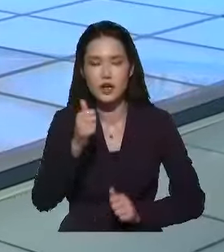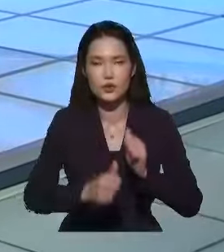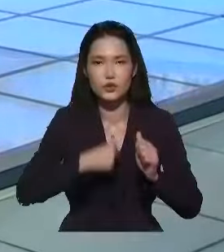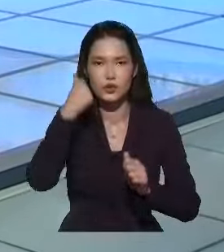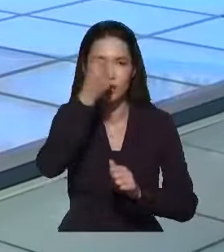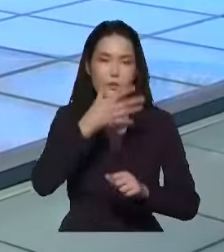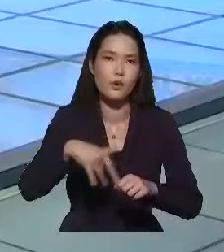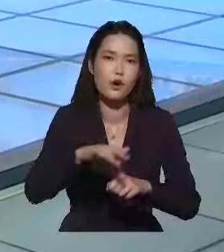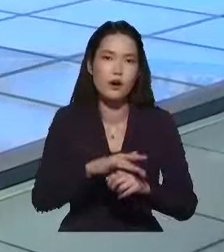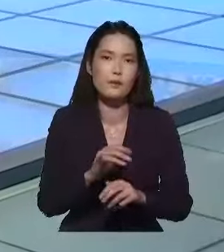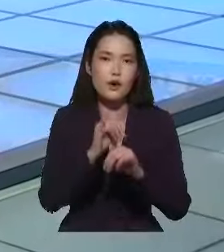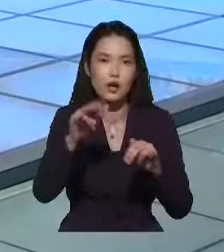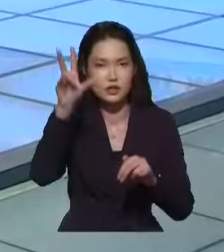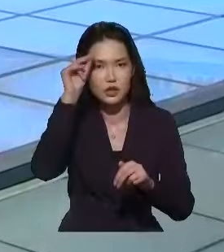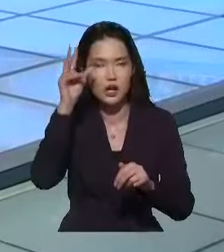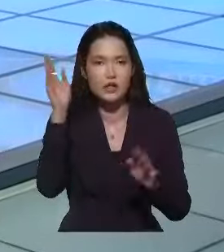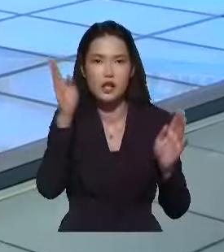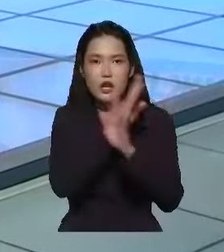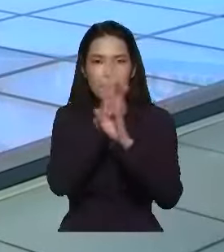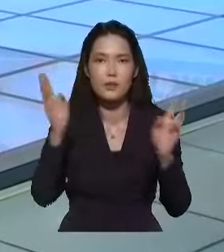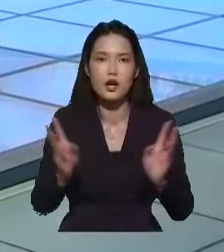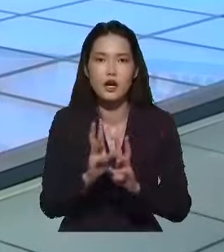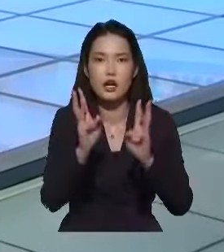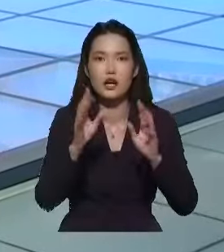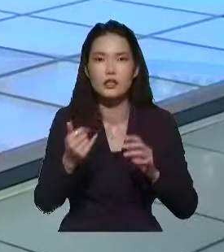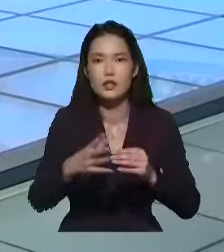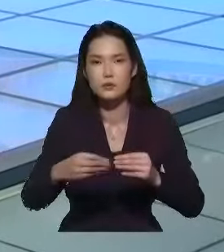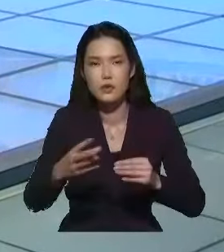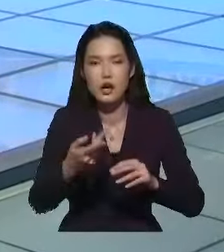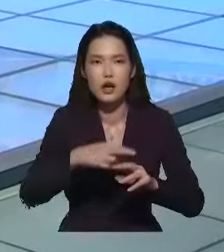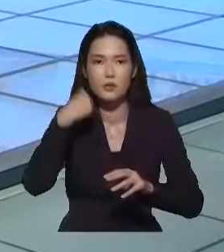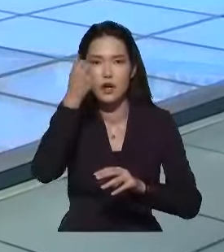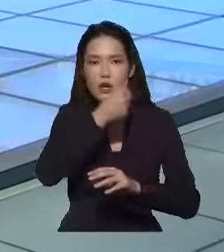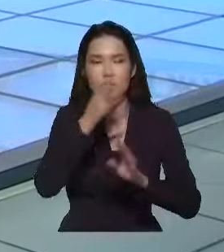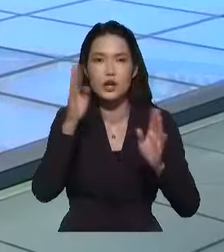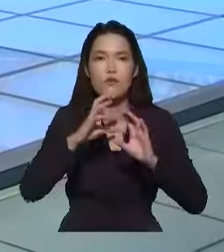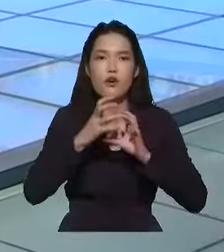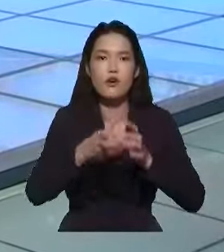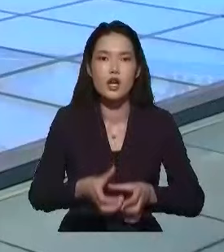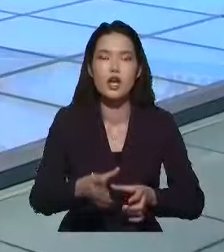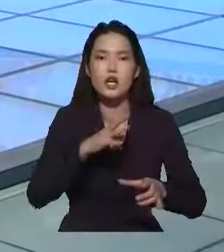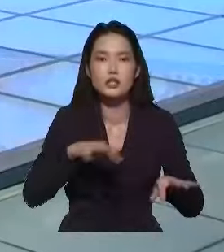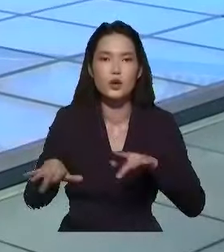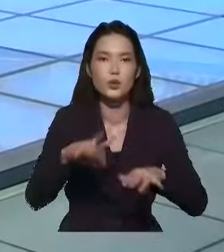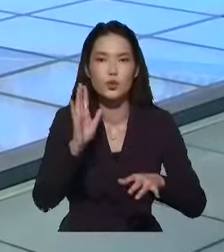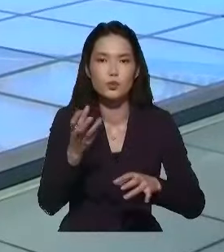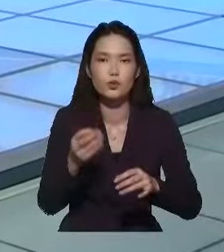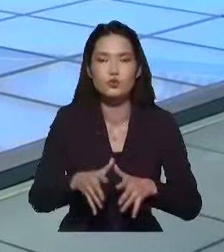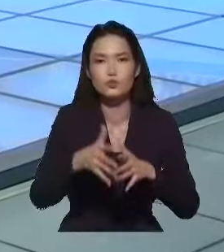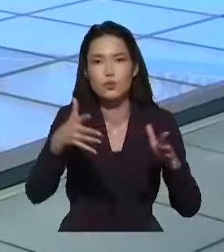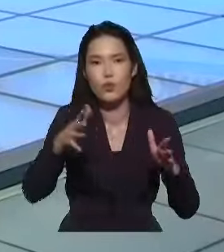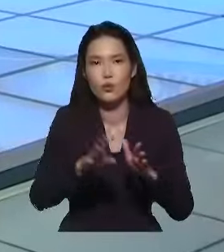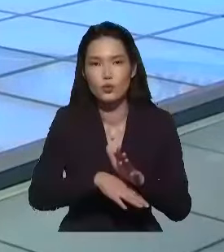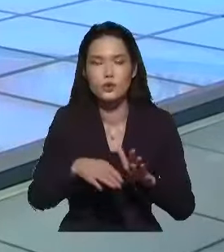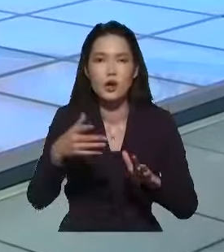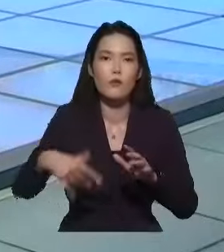Ежегодно в стране растет как количество природных возгораний, так и их площадь. А в этом году, по прогнозу Всемирной метеорологической организации, будет еще жарче.